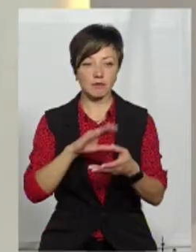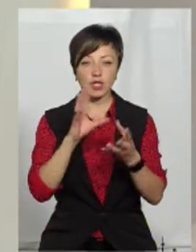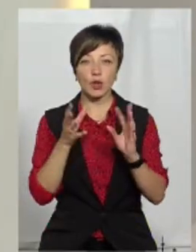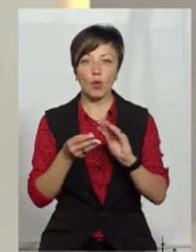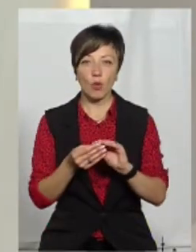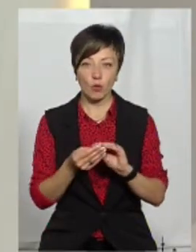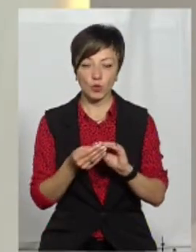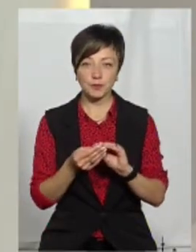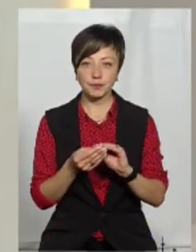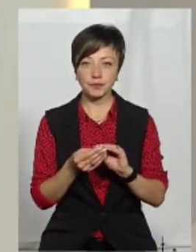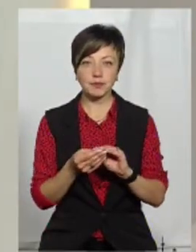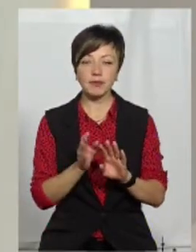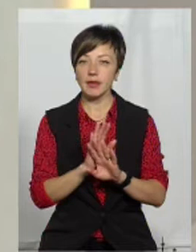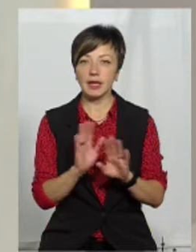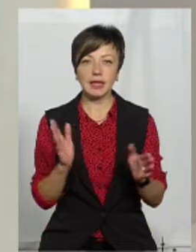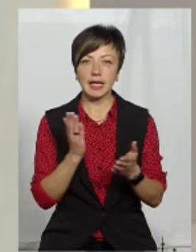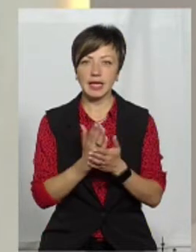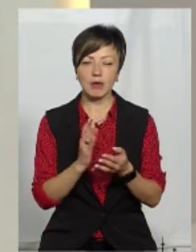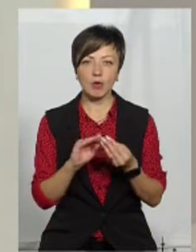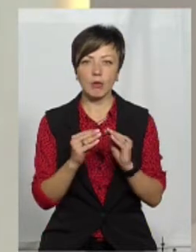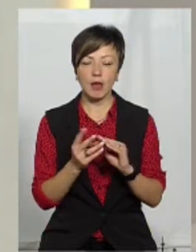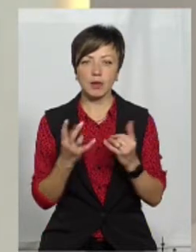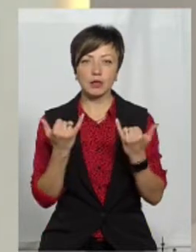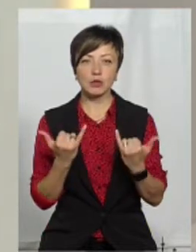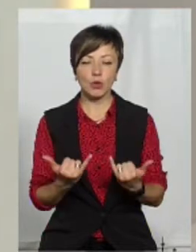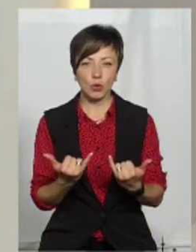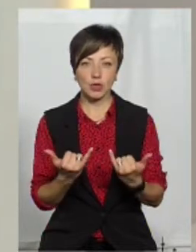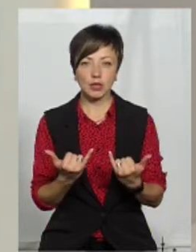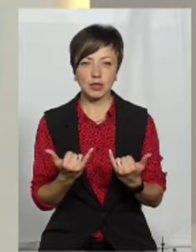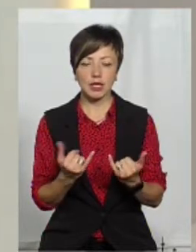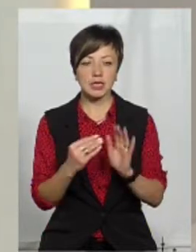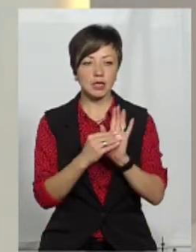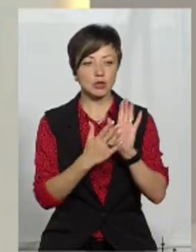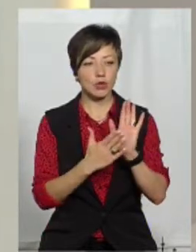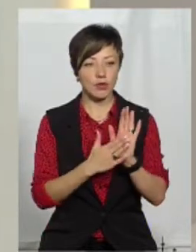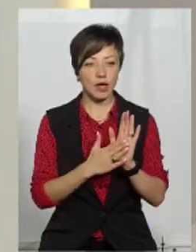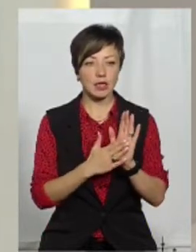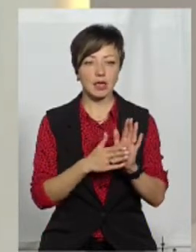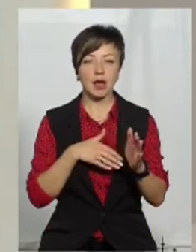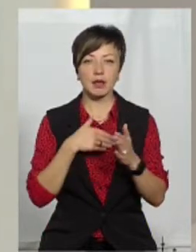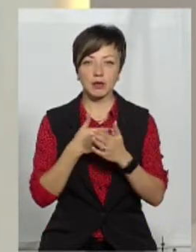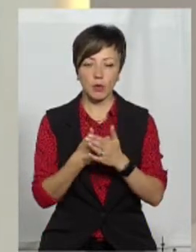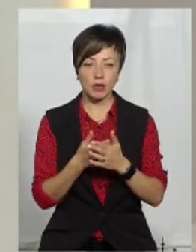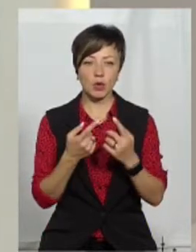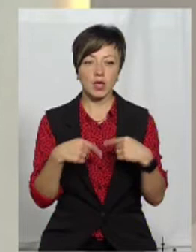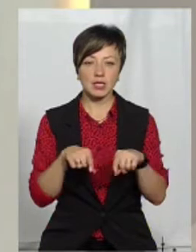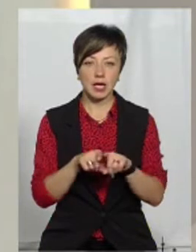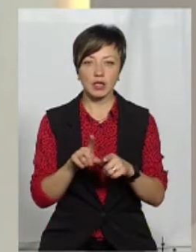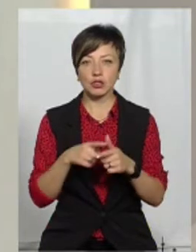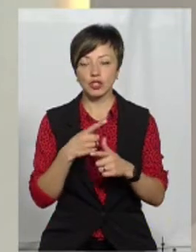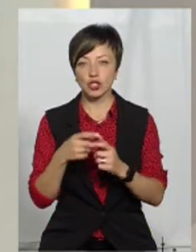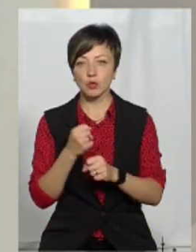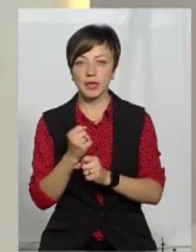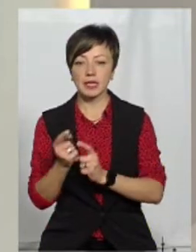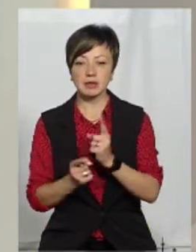цілому, не є аж такою системною проблемою на сьогодні його зареєструвати чи зробити зміни. Зокрема, я можу довести, у нас в